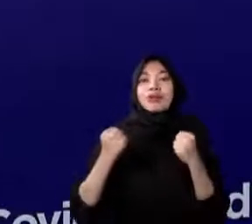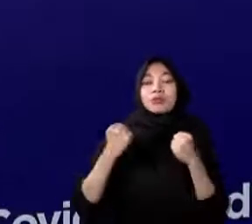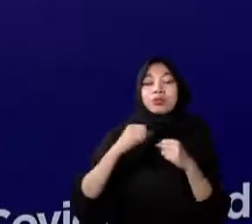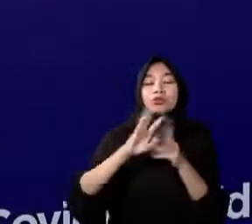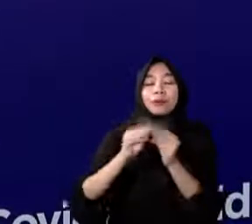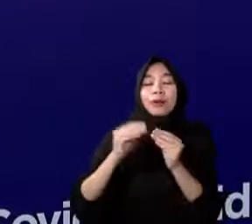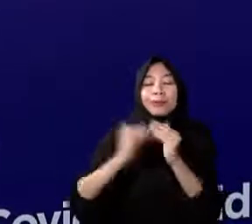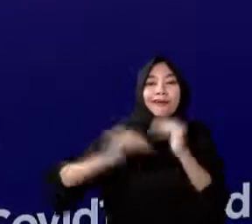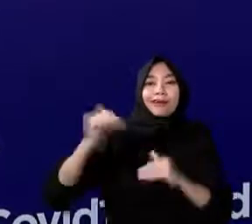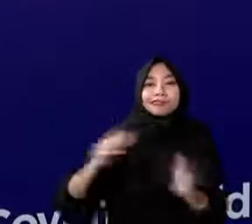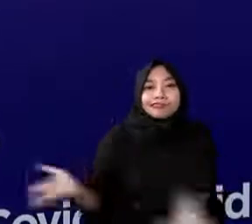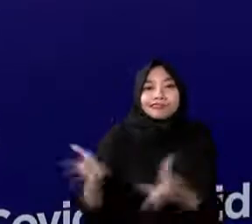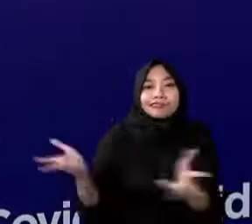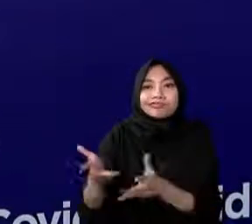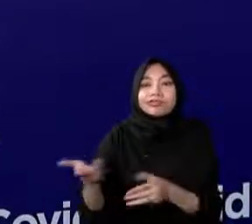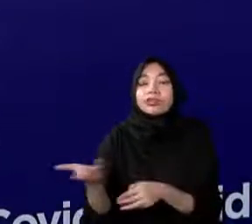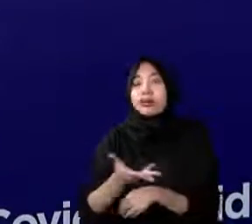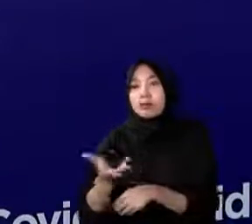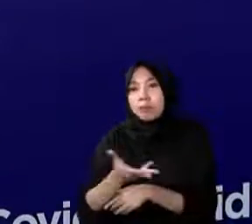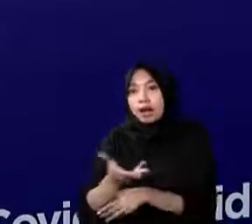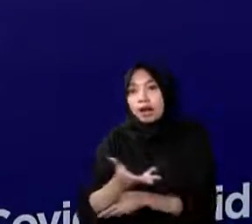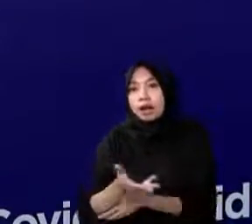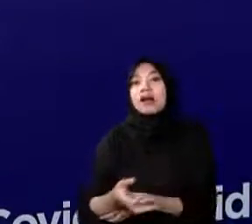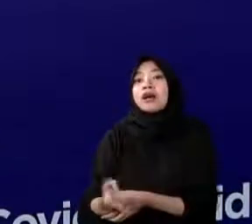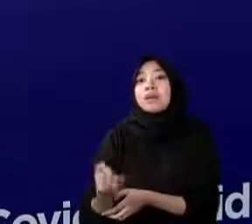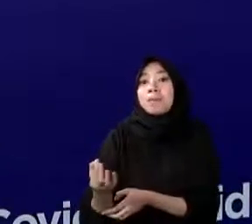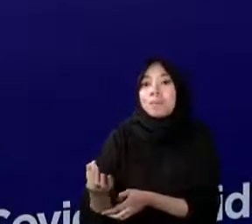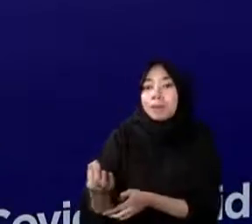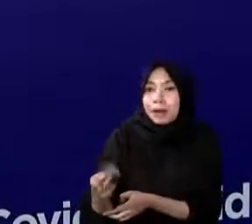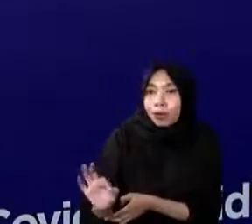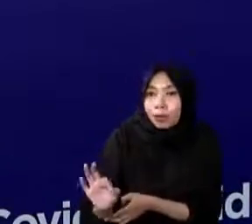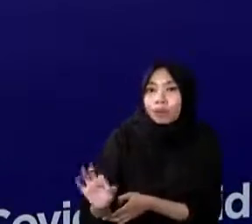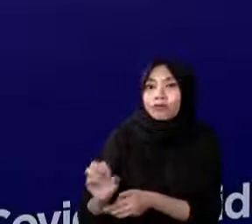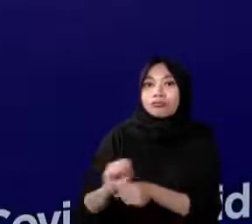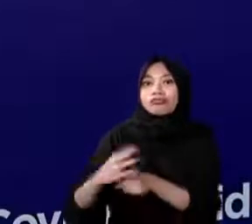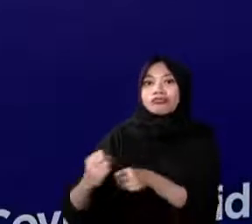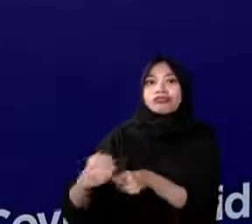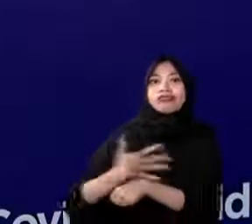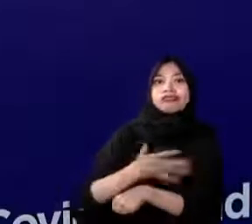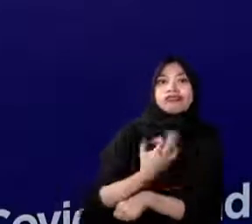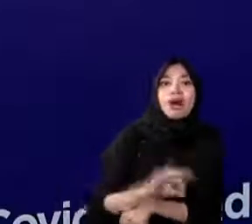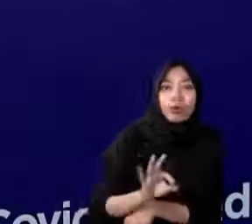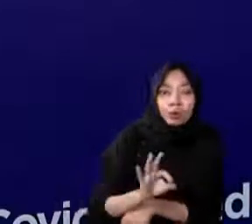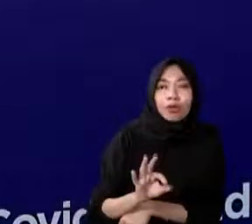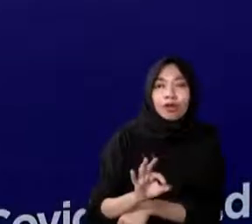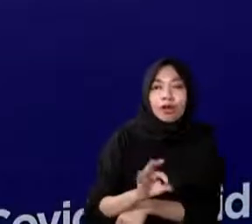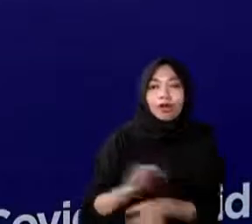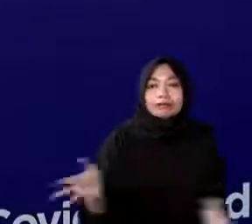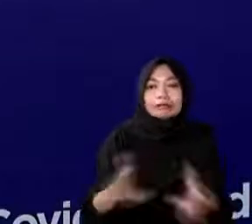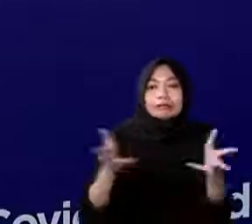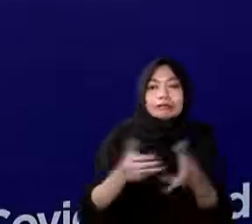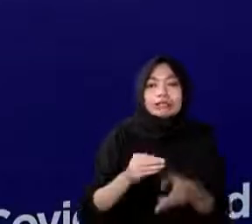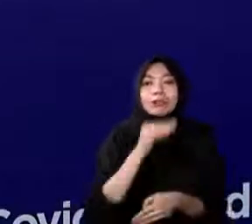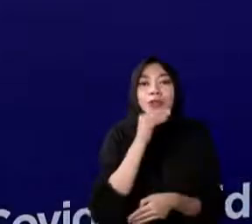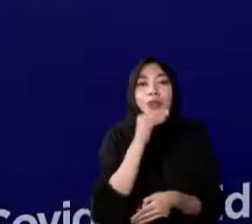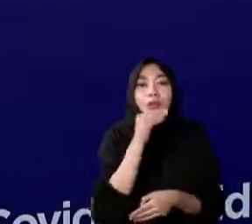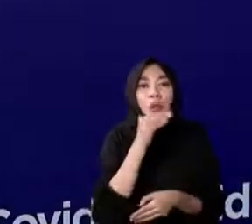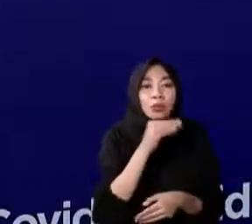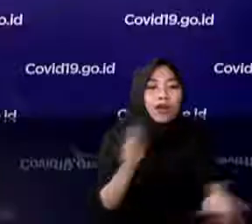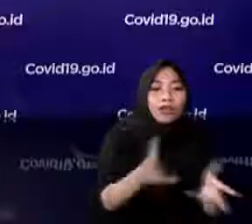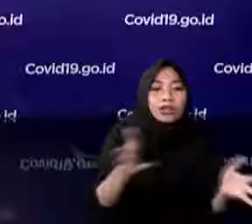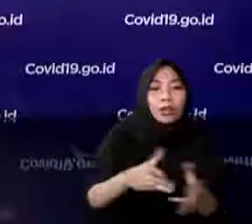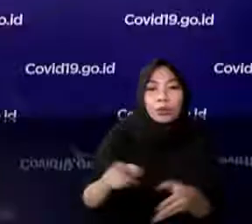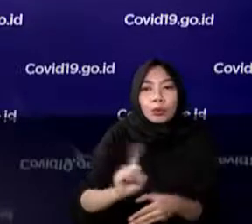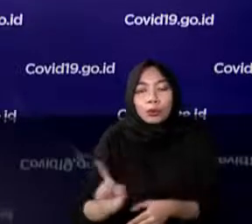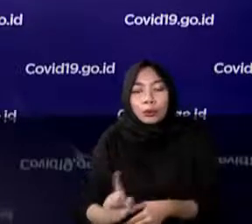dan biasanya terjadi pada kabupaten kota yang baru saja kedapatan kasus positif di sana. Jadi perlu menunggu untuk sembuh.